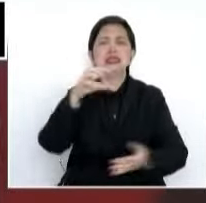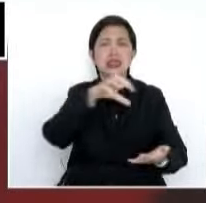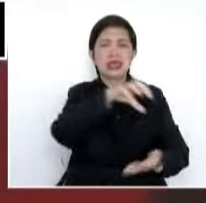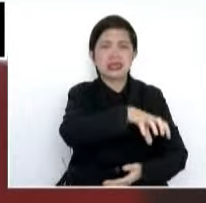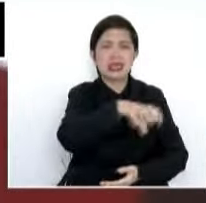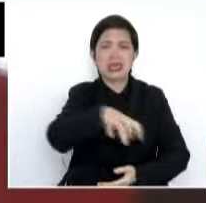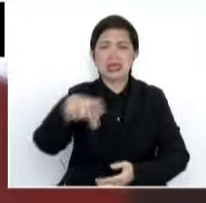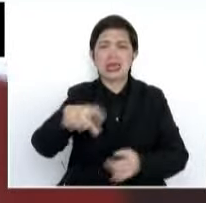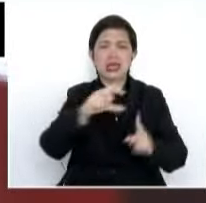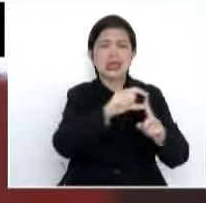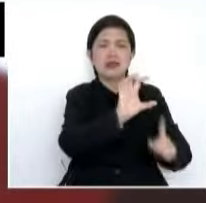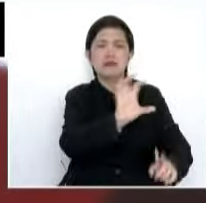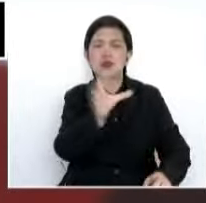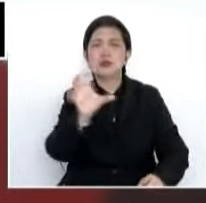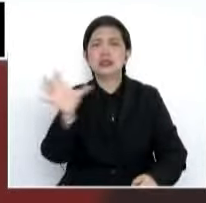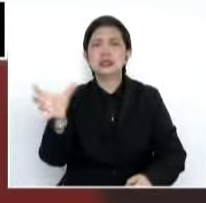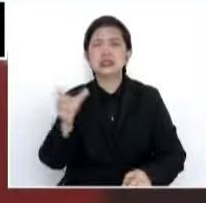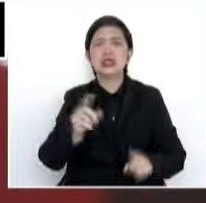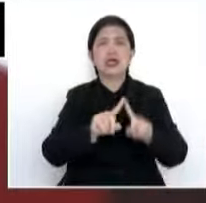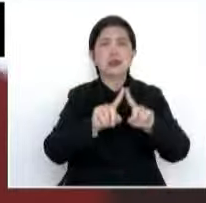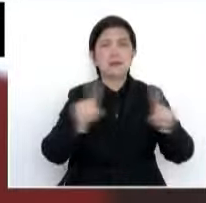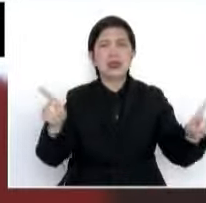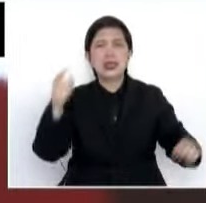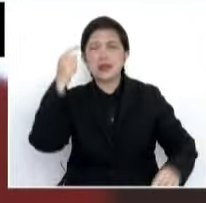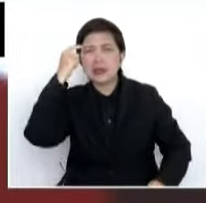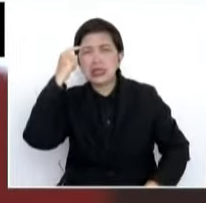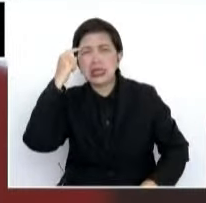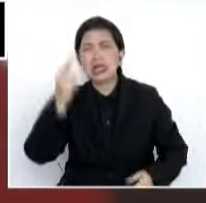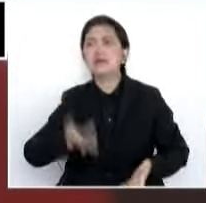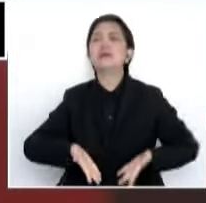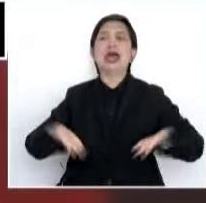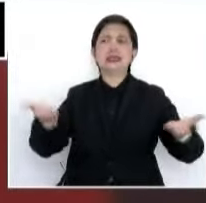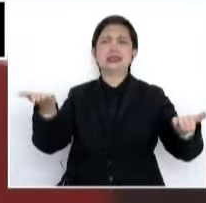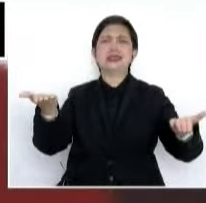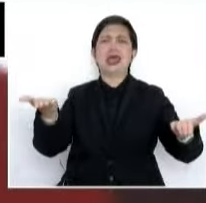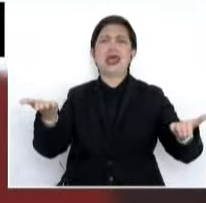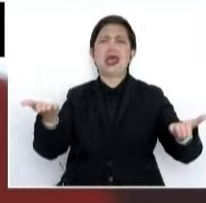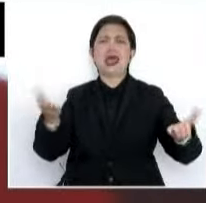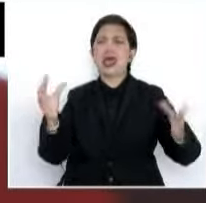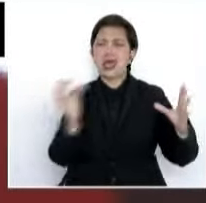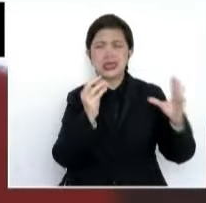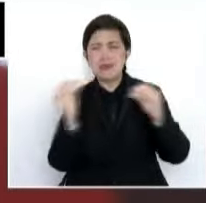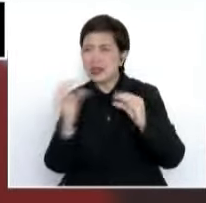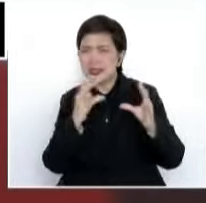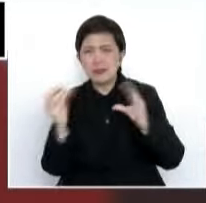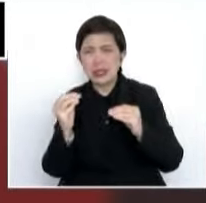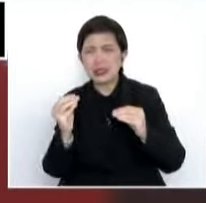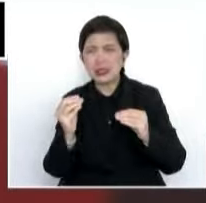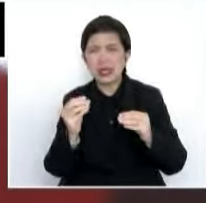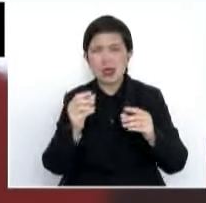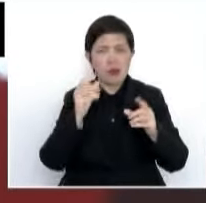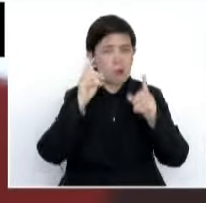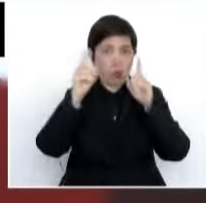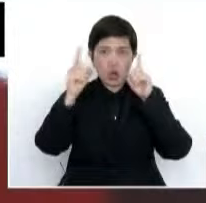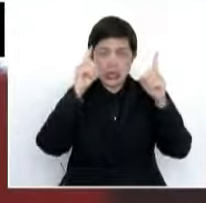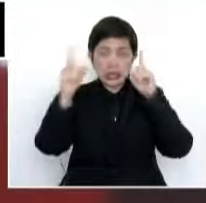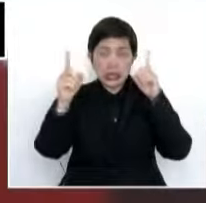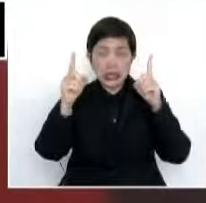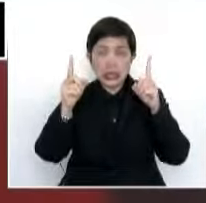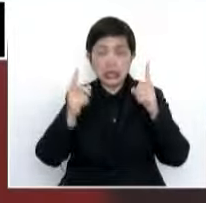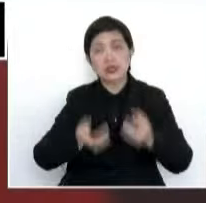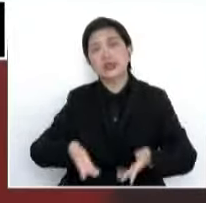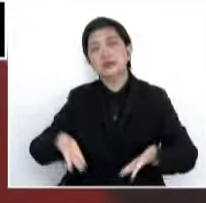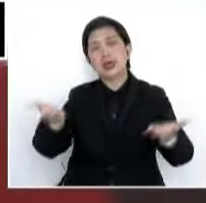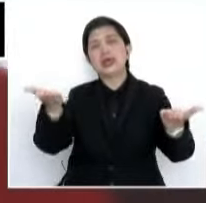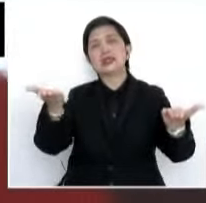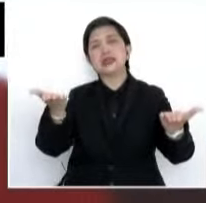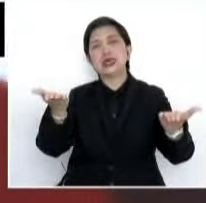pendapat itu biasa ya kita perdebatkan di ruang-ruang yang sifatnya politik ruang-ruang yang sifatnya